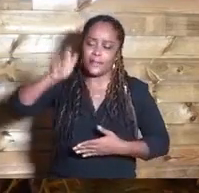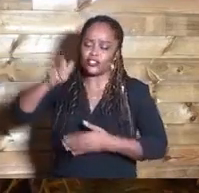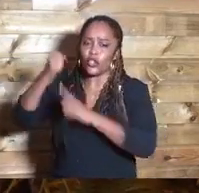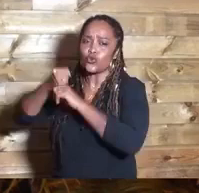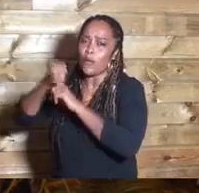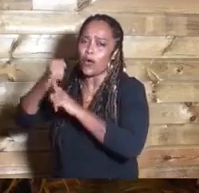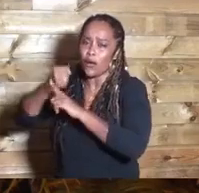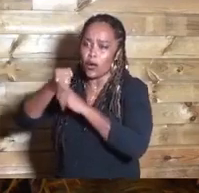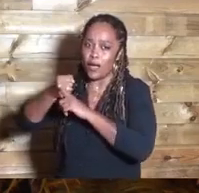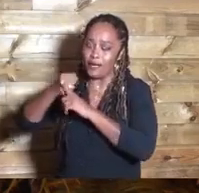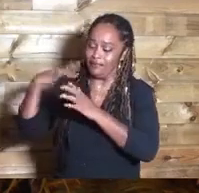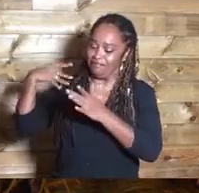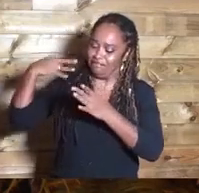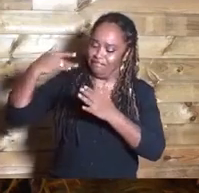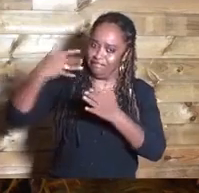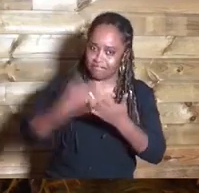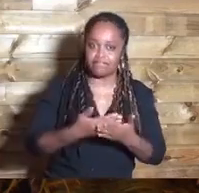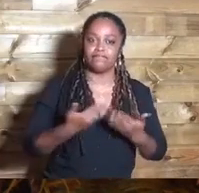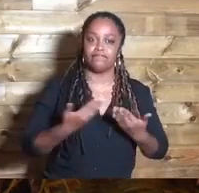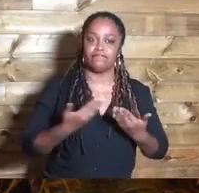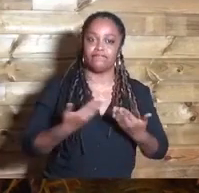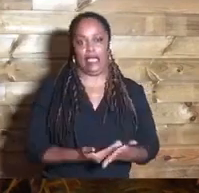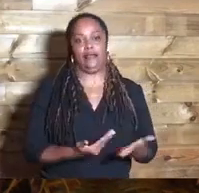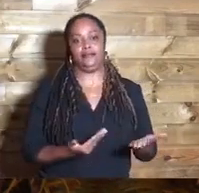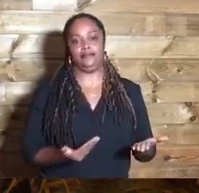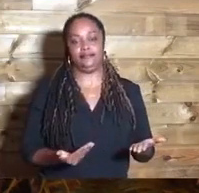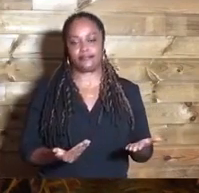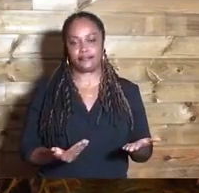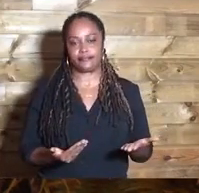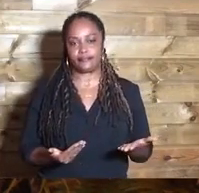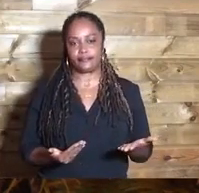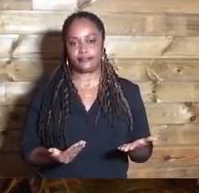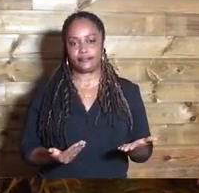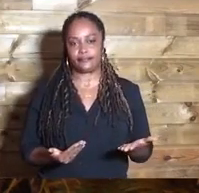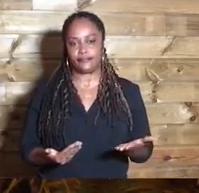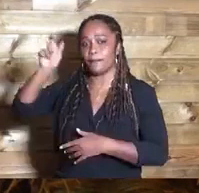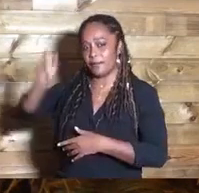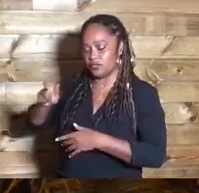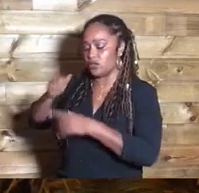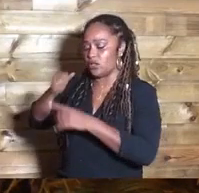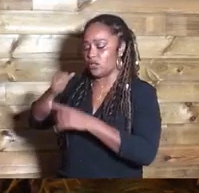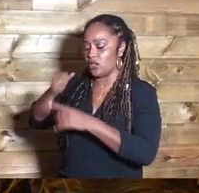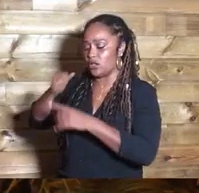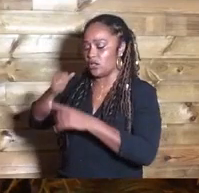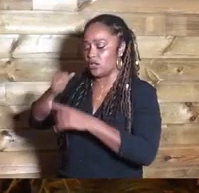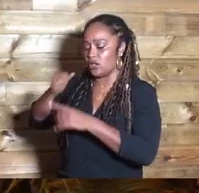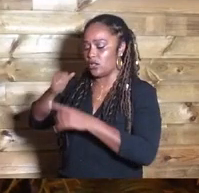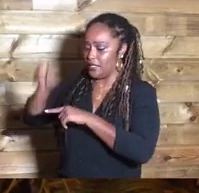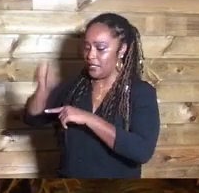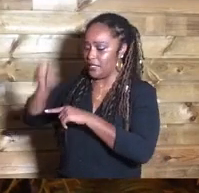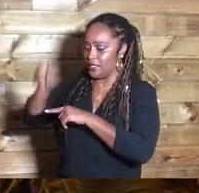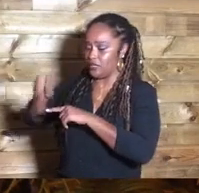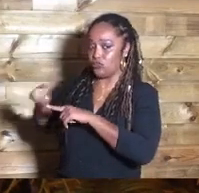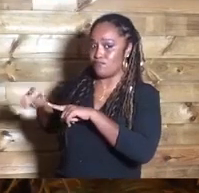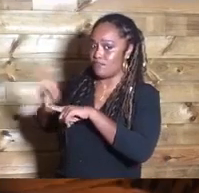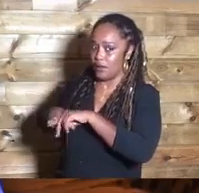vrai. Ça vrai que tini moun ki goumé et tini moun ki laissé vie à yo. Et là, on a pensé